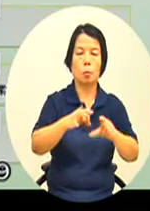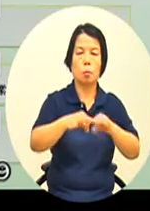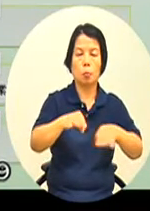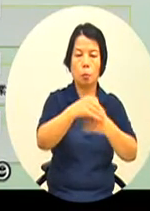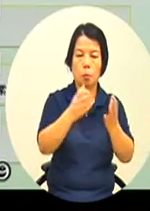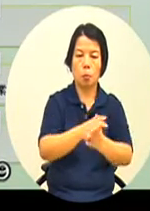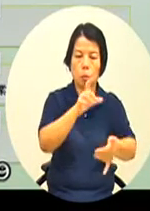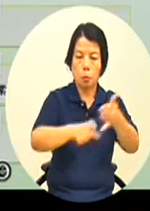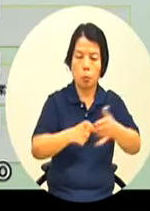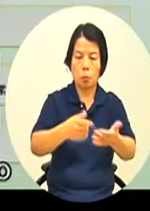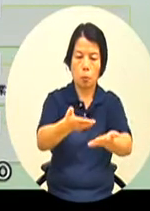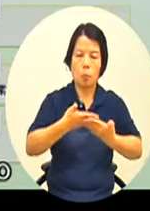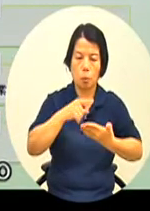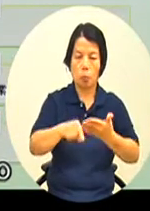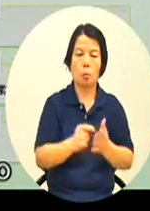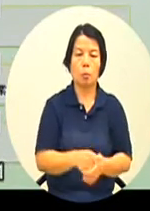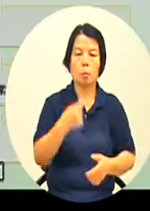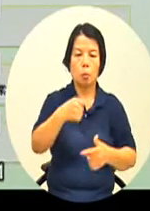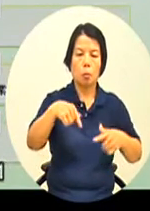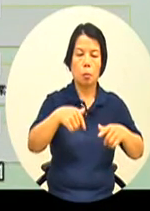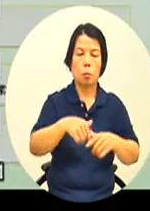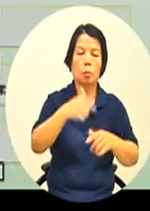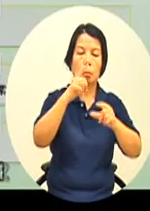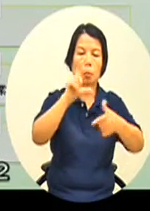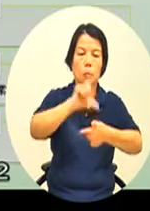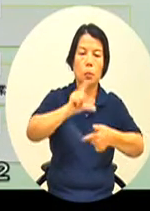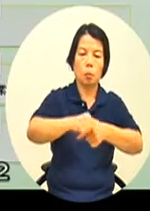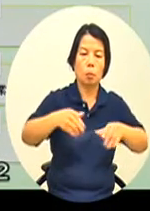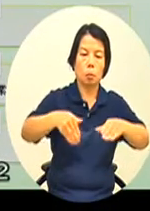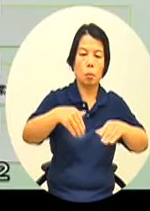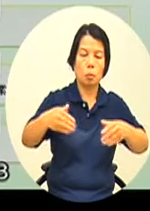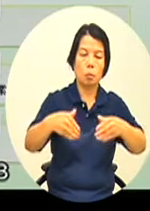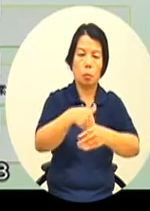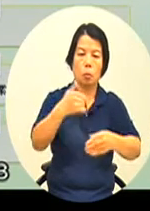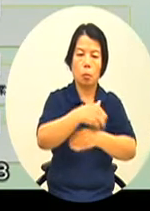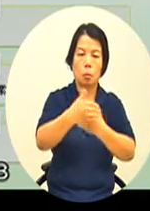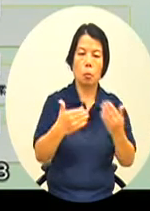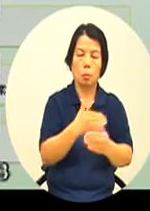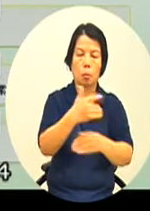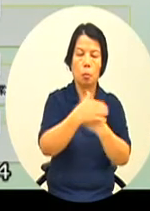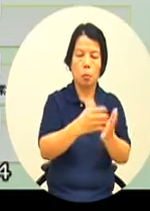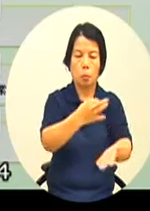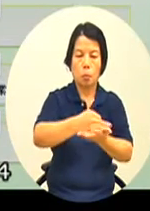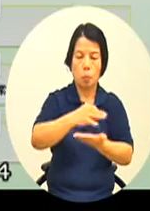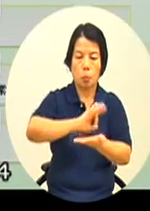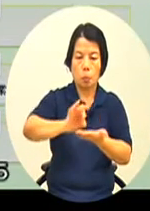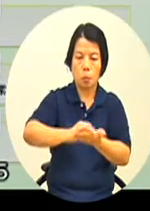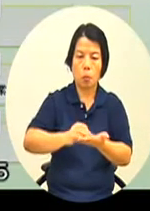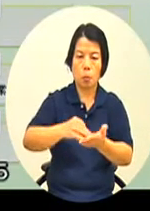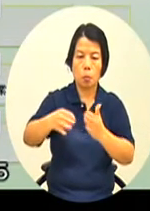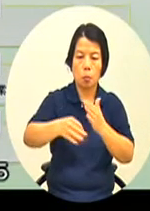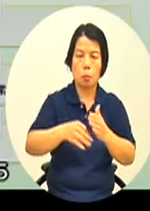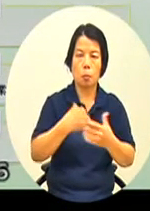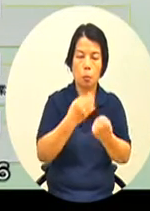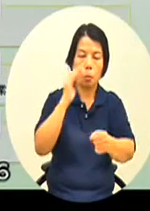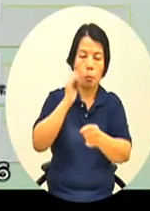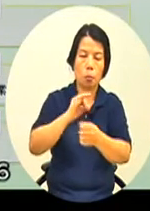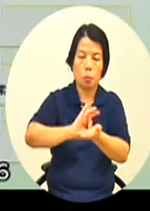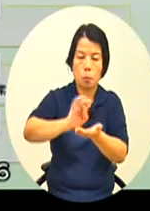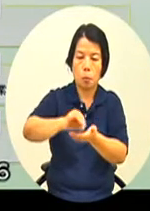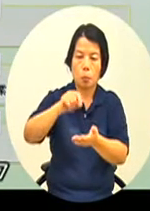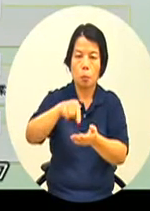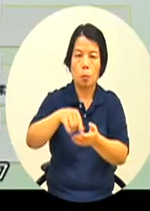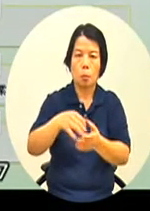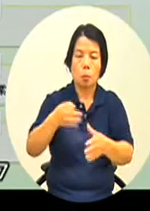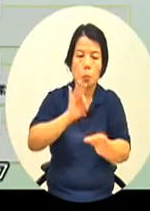件，我们也结合一卡通扩大殡葬业者身份的识别以及缴费的功能，我们也针对相关的违法案件我们进行